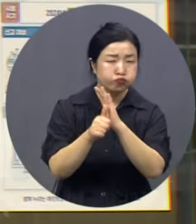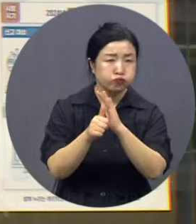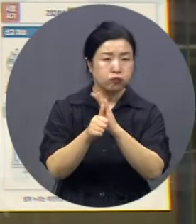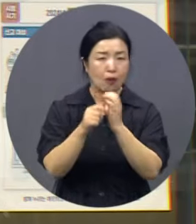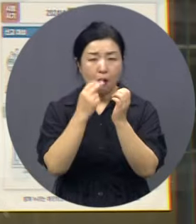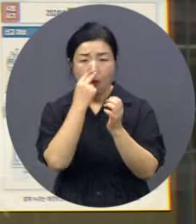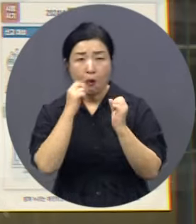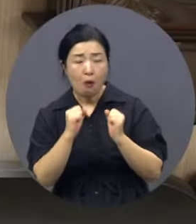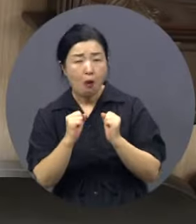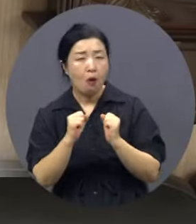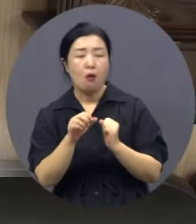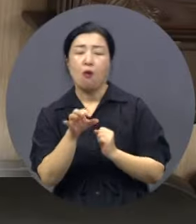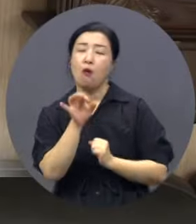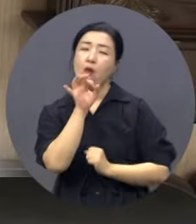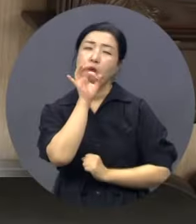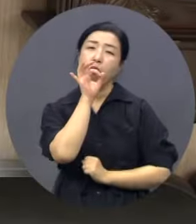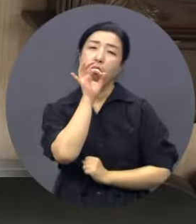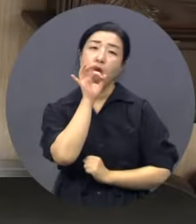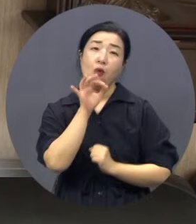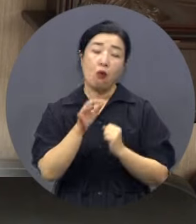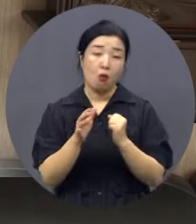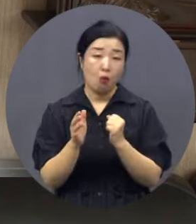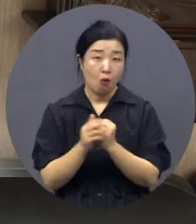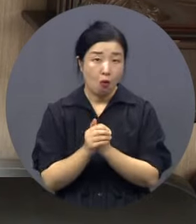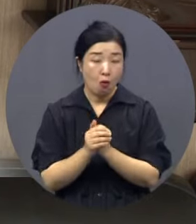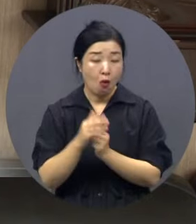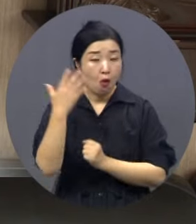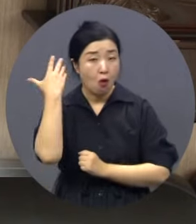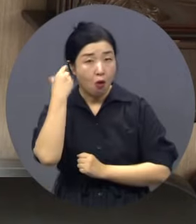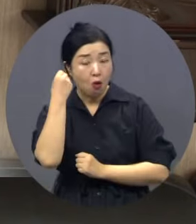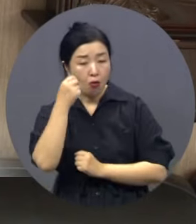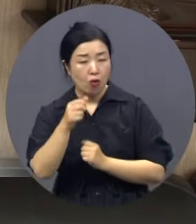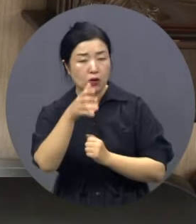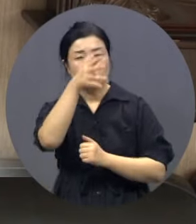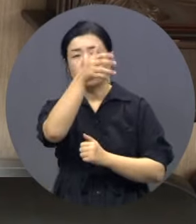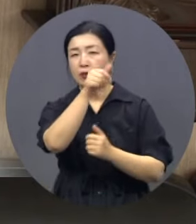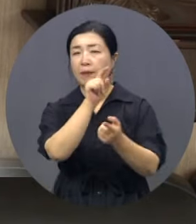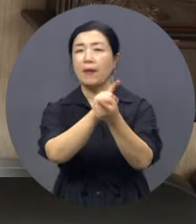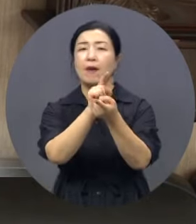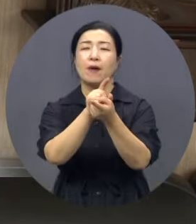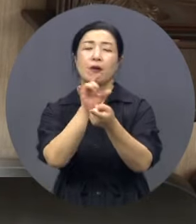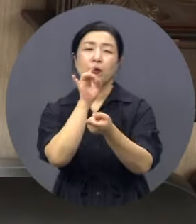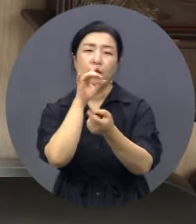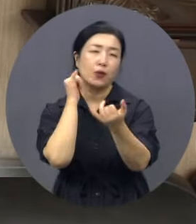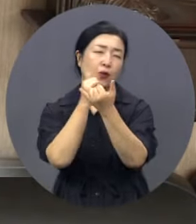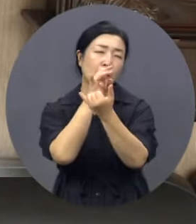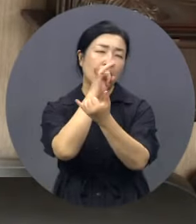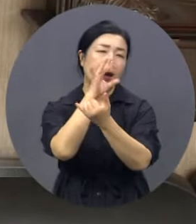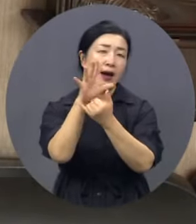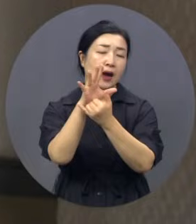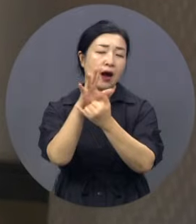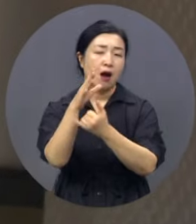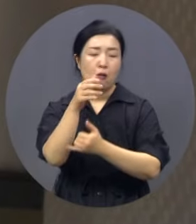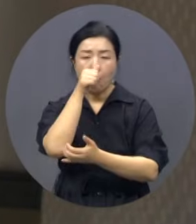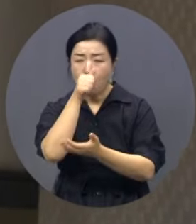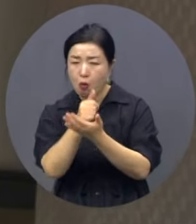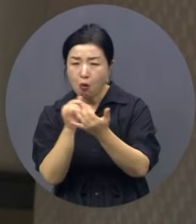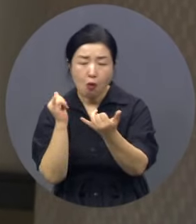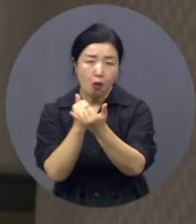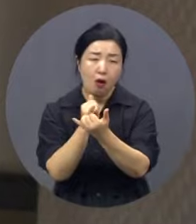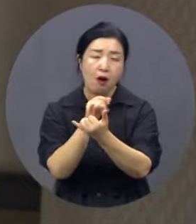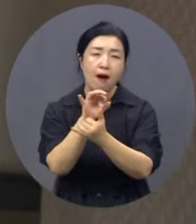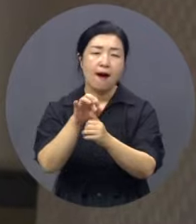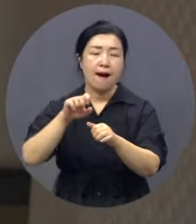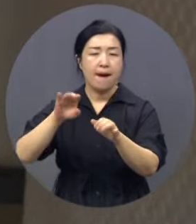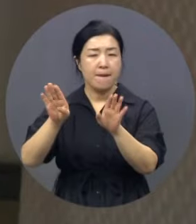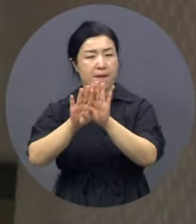수 없었습니다 여관 관리인이 연락이 닿지 않았고 범죄의 연관성 등을 확인할 수 없어 문을 강제로